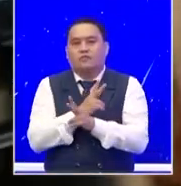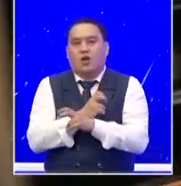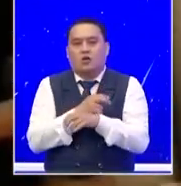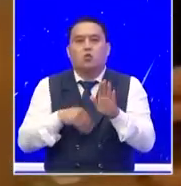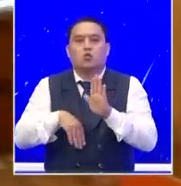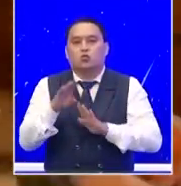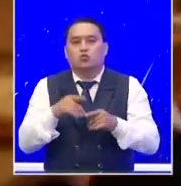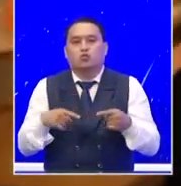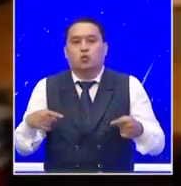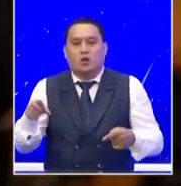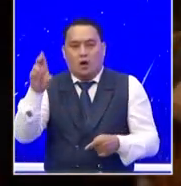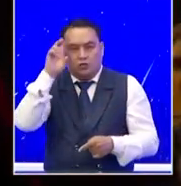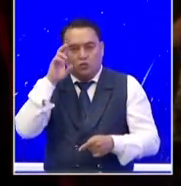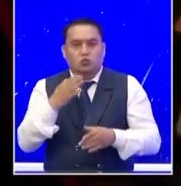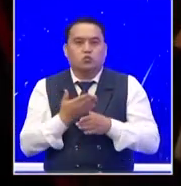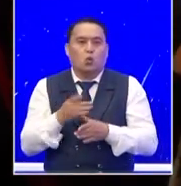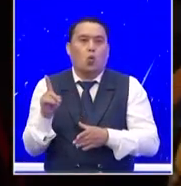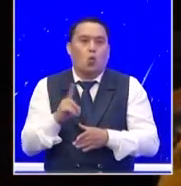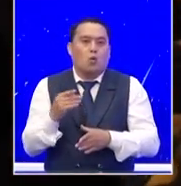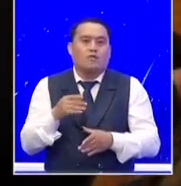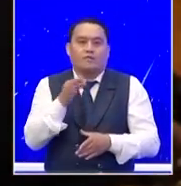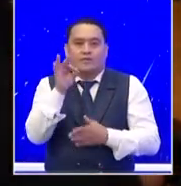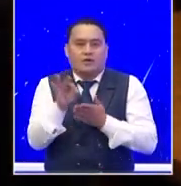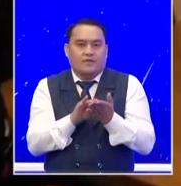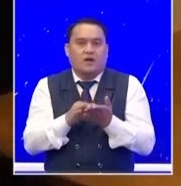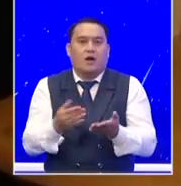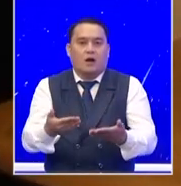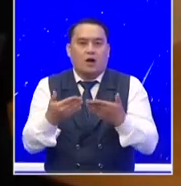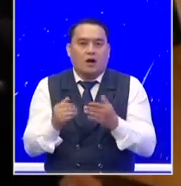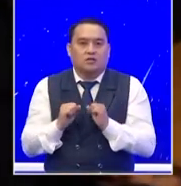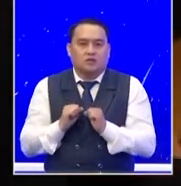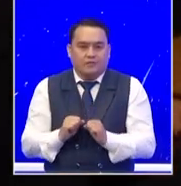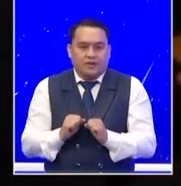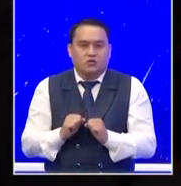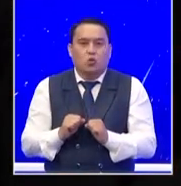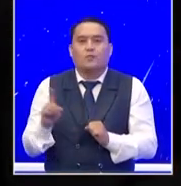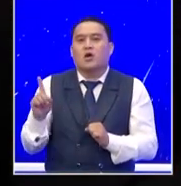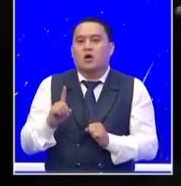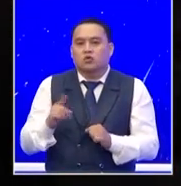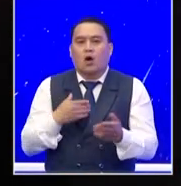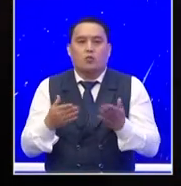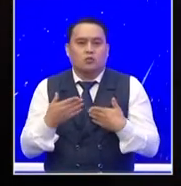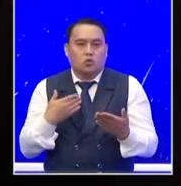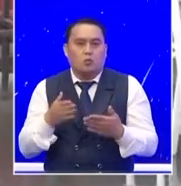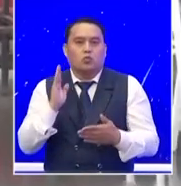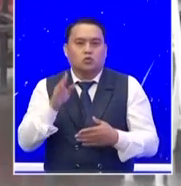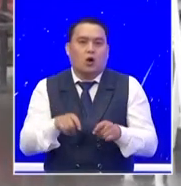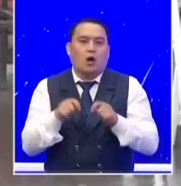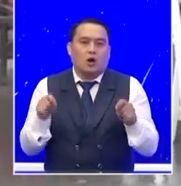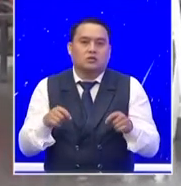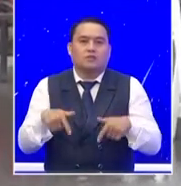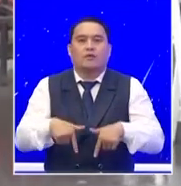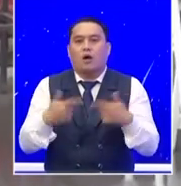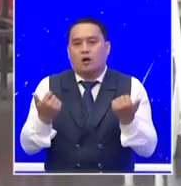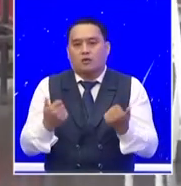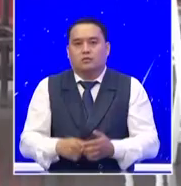лучше, чем в других странах, благодаря тому, что вовремя были приняты меры по сдерживанию вируса. Уже обсуждается предстоящее открытие